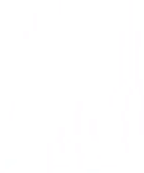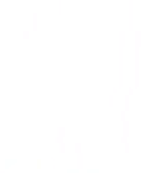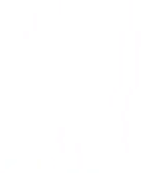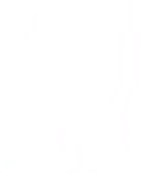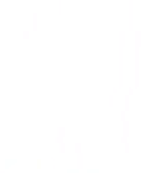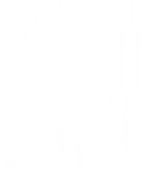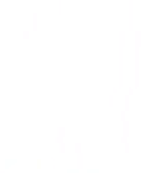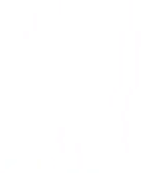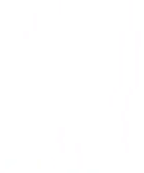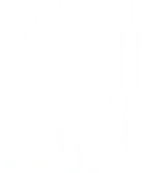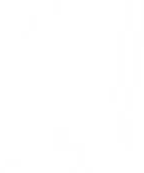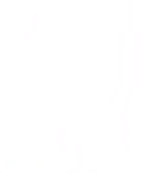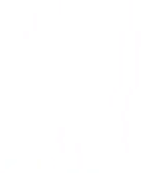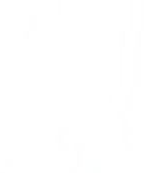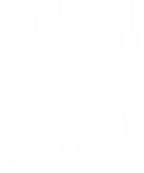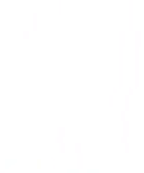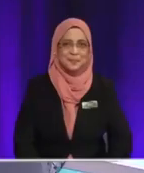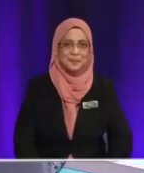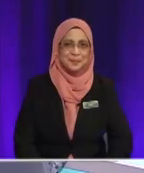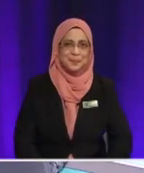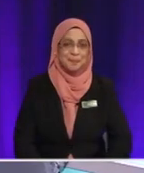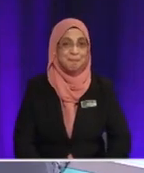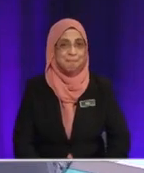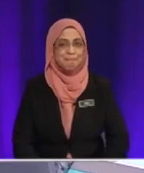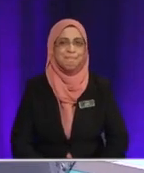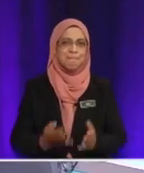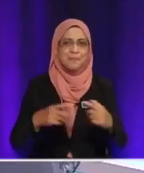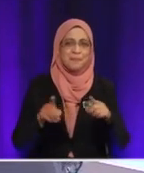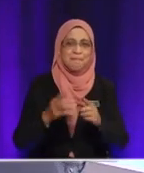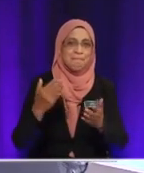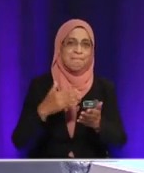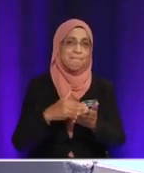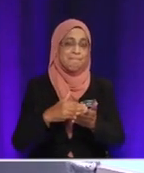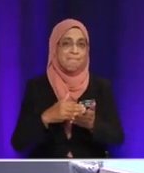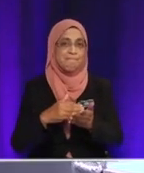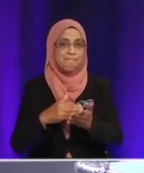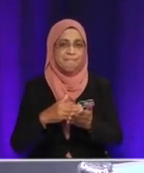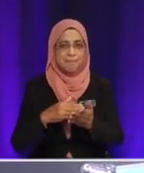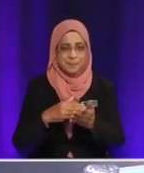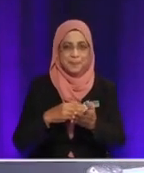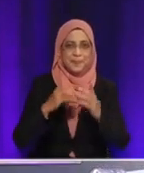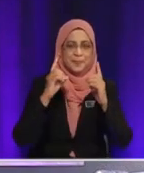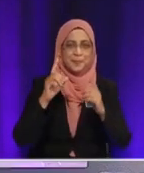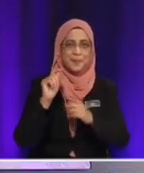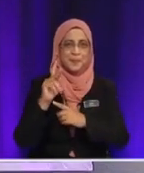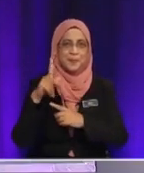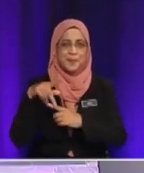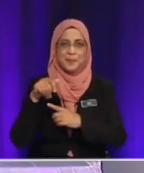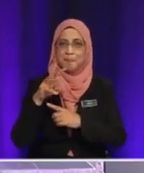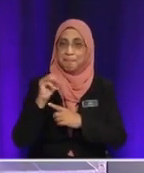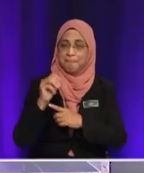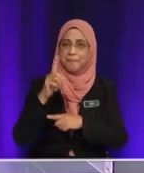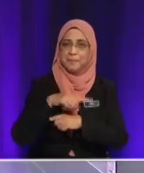Sidik TV KPM. Baik, bersama dengan kami dalam slot menengah atas Didik TV KPM. Hari ini kita